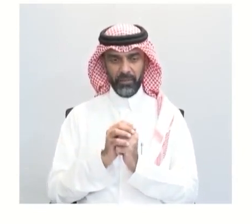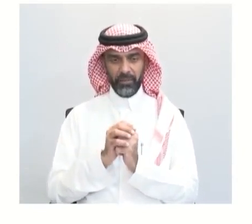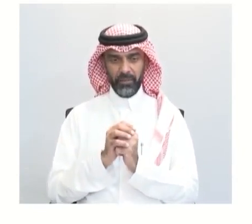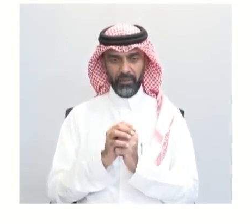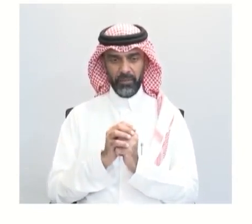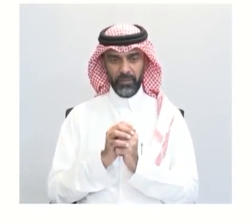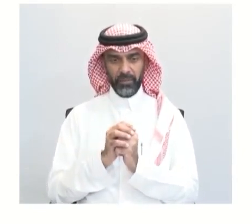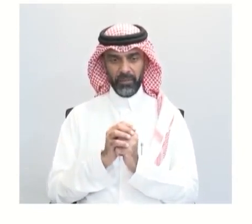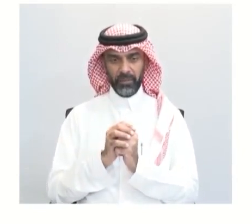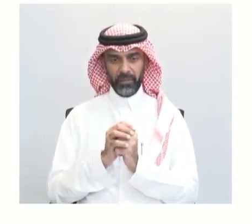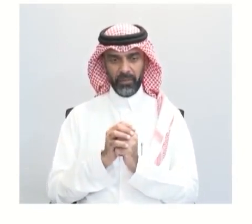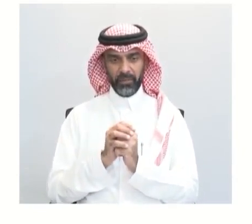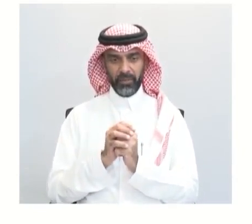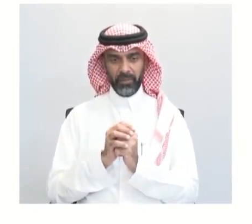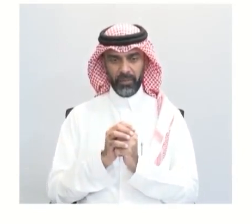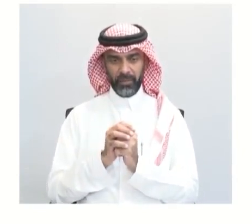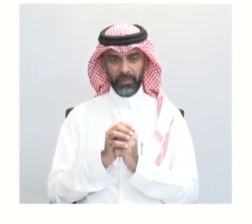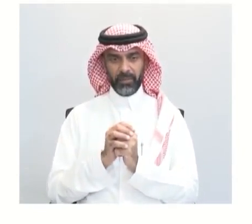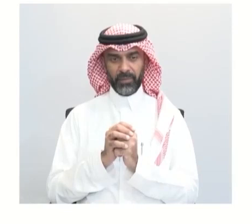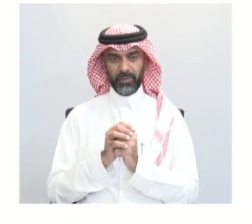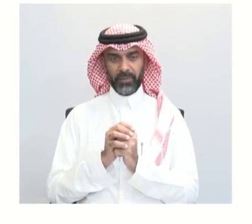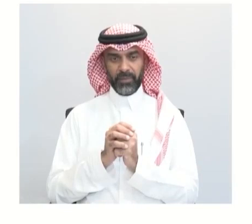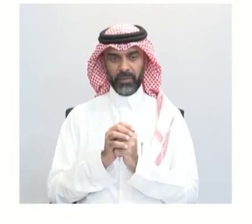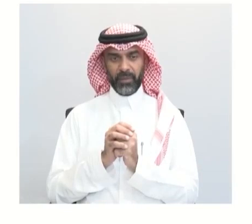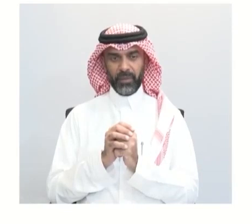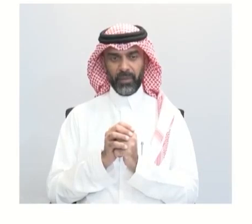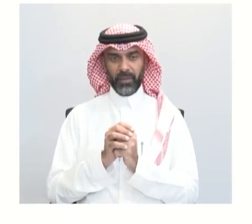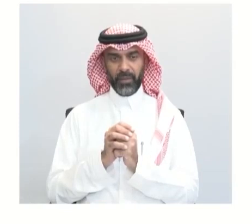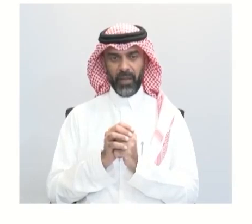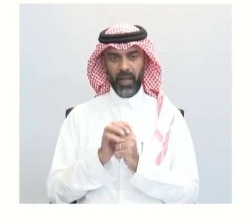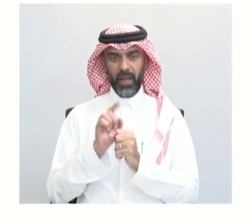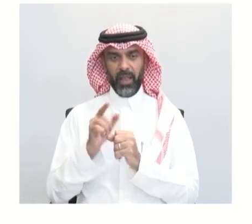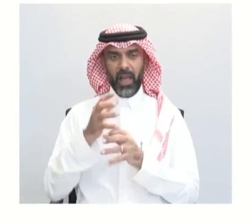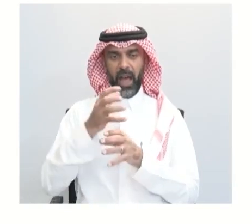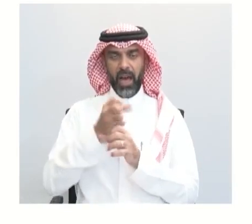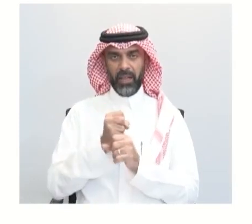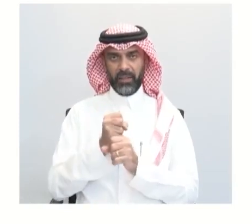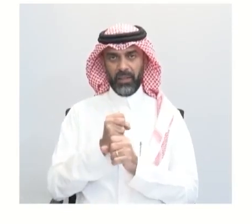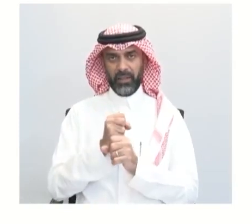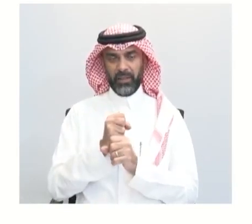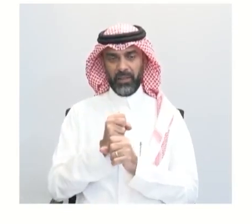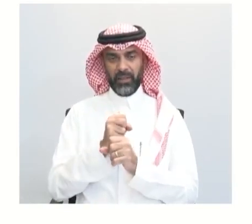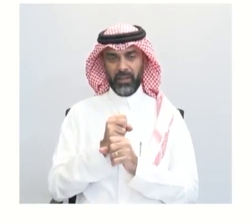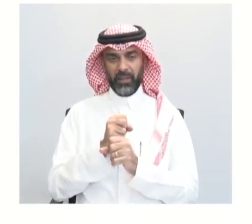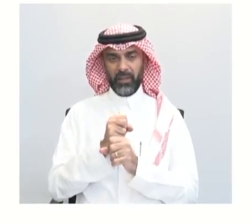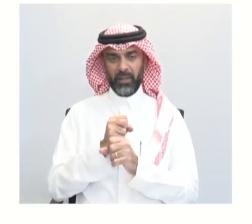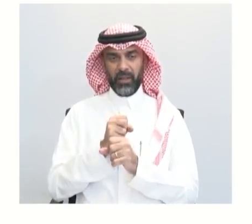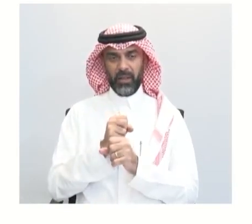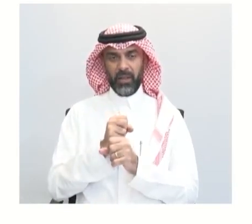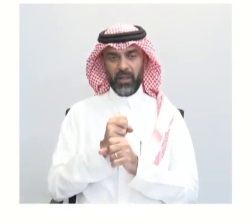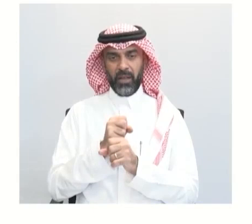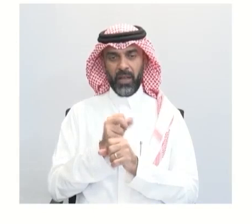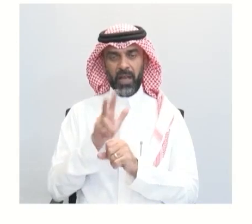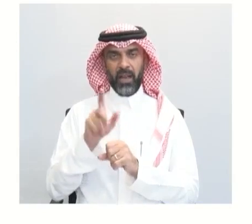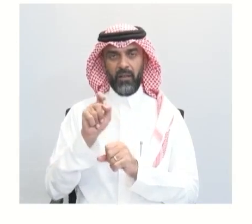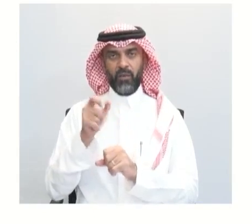منطقتين لدخول الطعام وخروج الطعام من المعده في الاعلى تظهر معنا العضله العاصره في الجزء العلوي العضله العاصره الفؤاديه